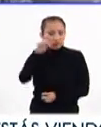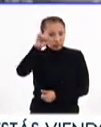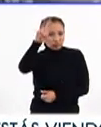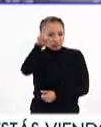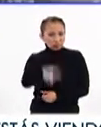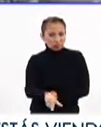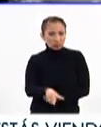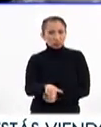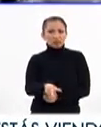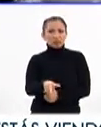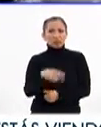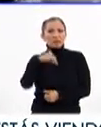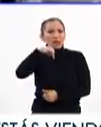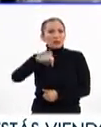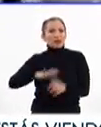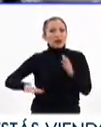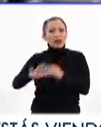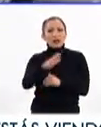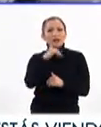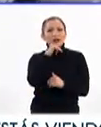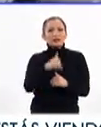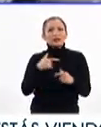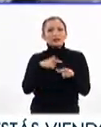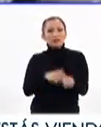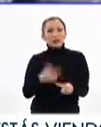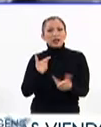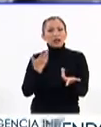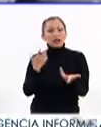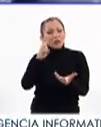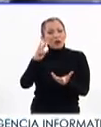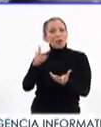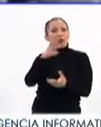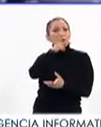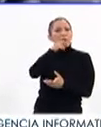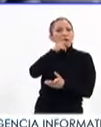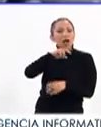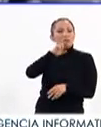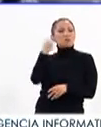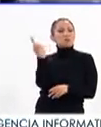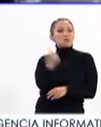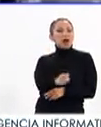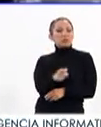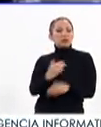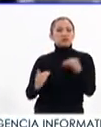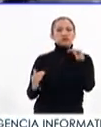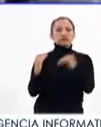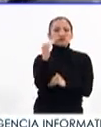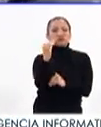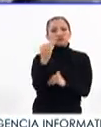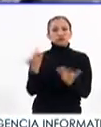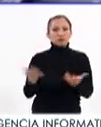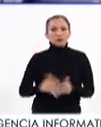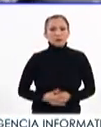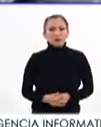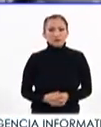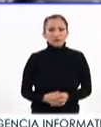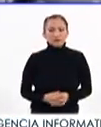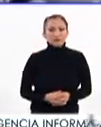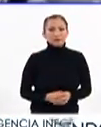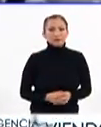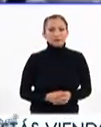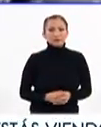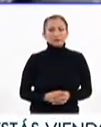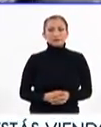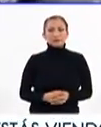Effettivamente l'Italia, la società italiana è ancora molto, segue ancora un modello molto